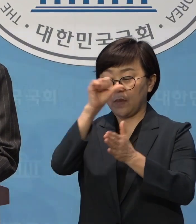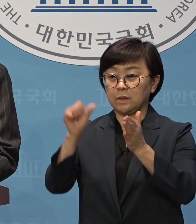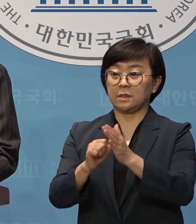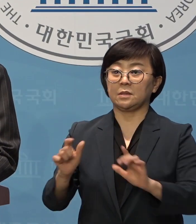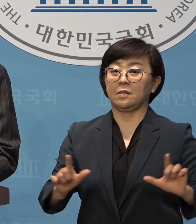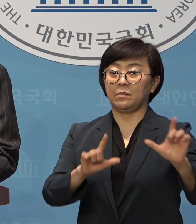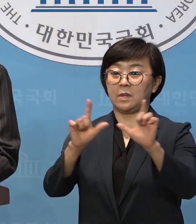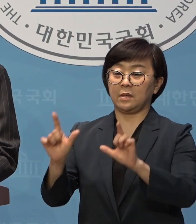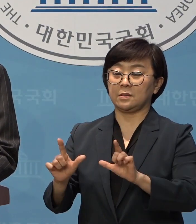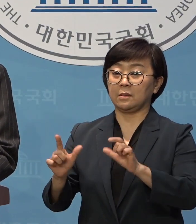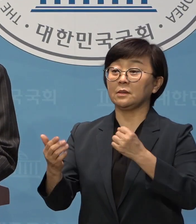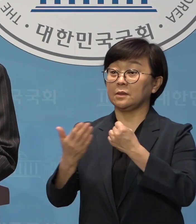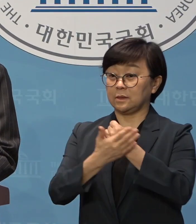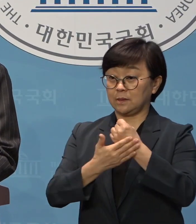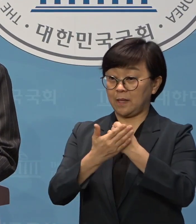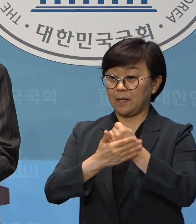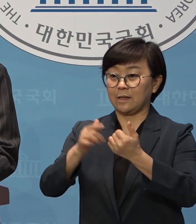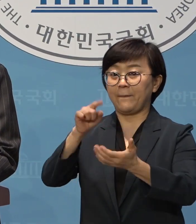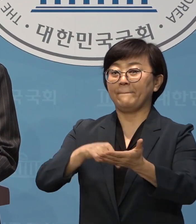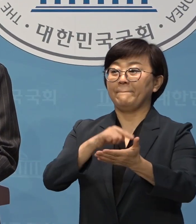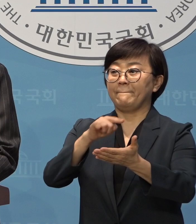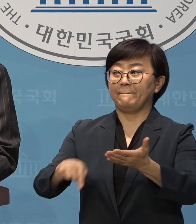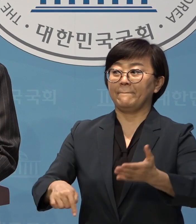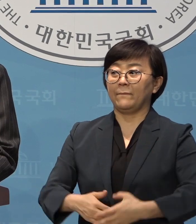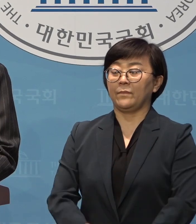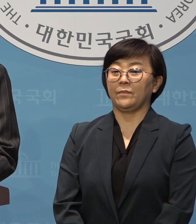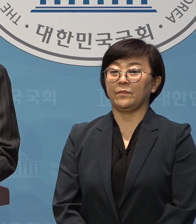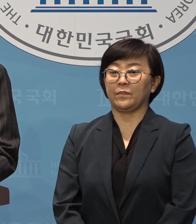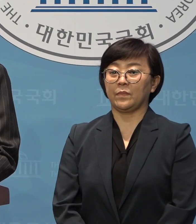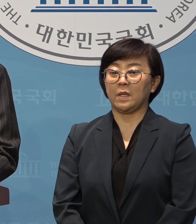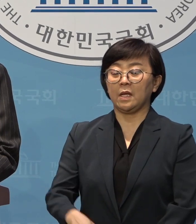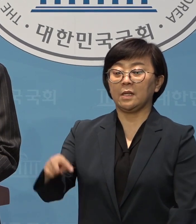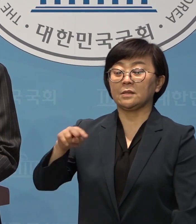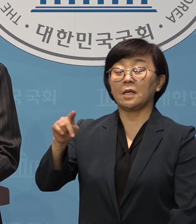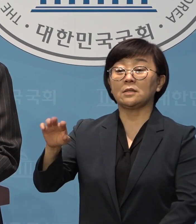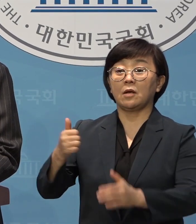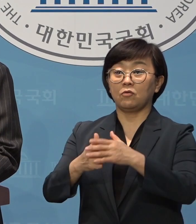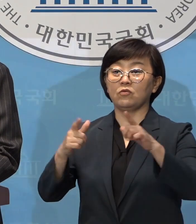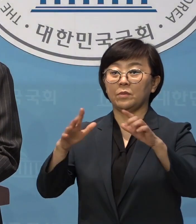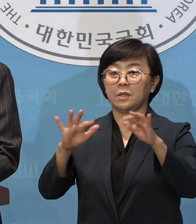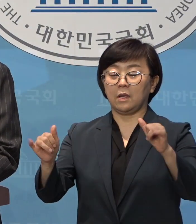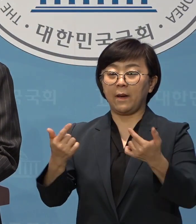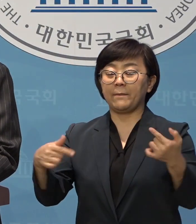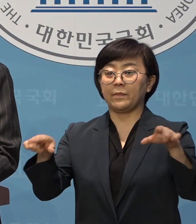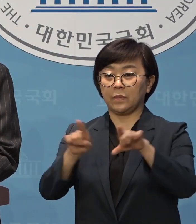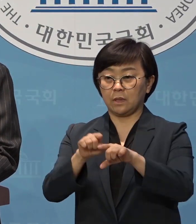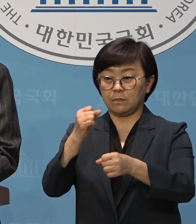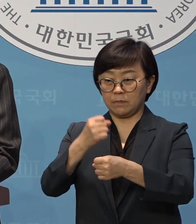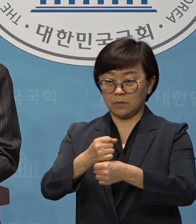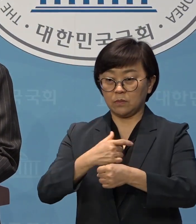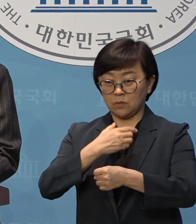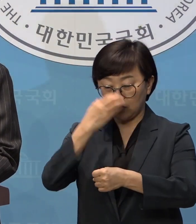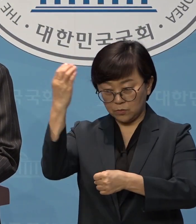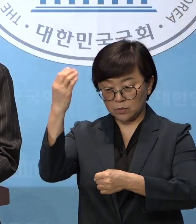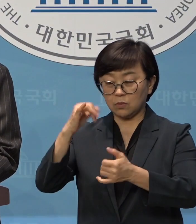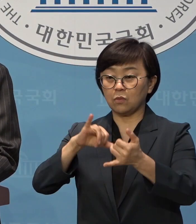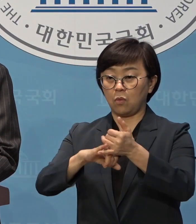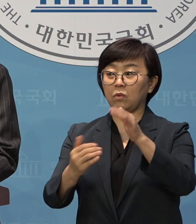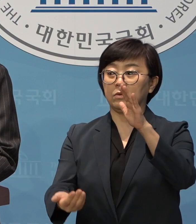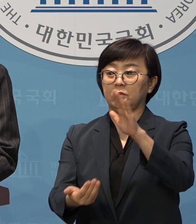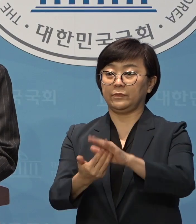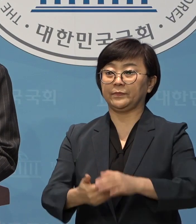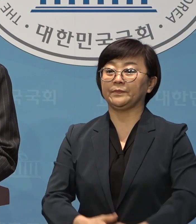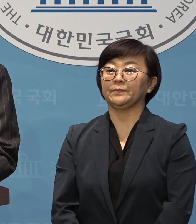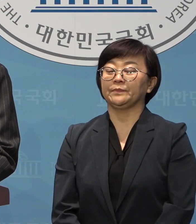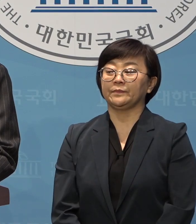살면서 하늘같은 은혜 갚겠습니다. 사상구민과 함께 만들어간 꿈은 반드시 이루어질 거라고